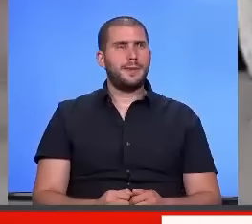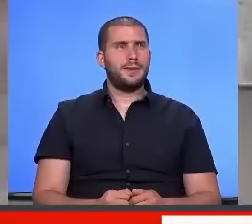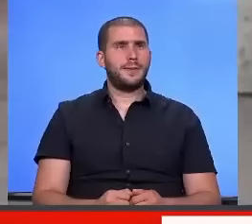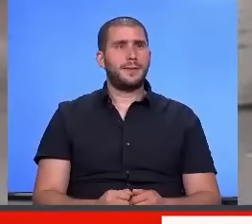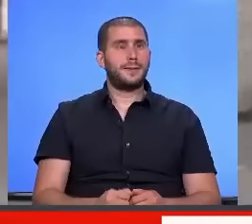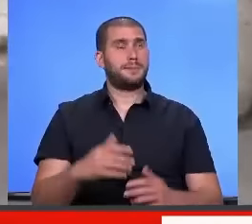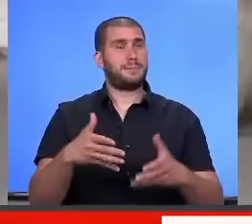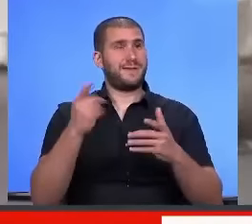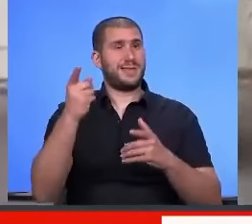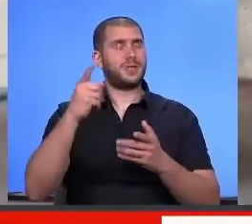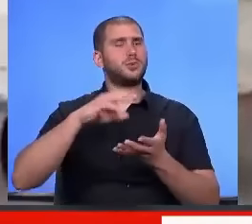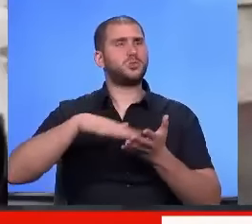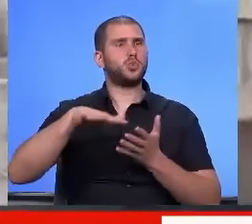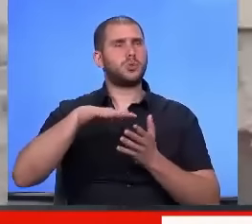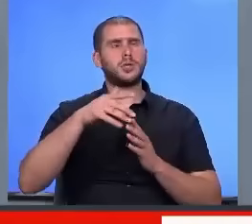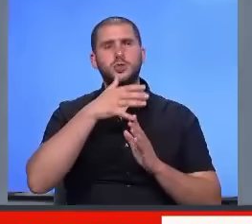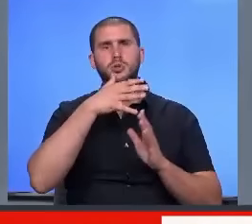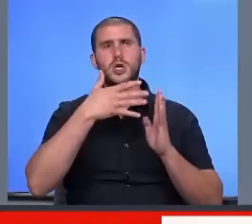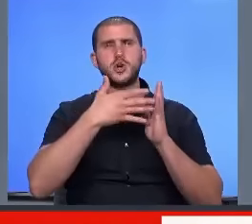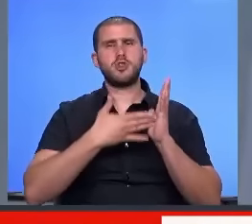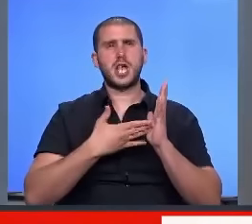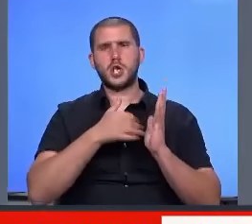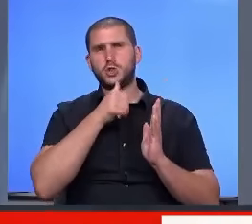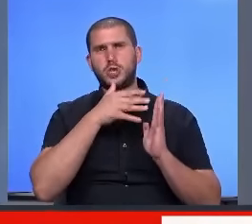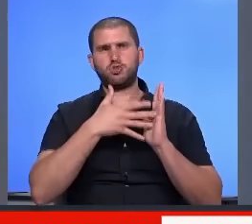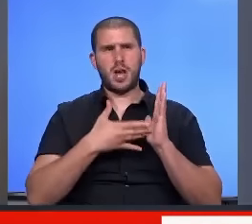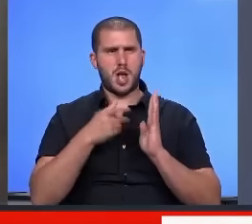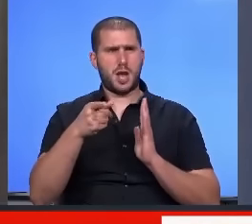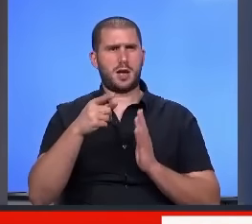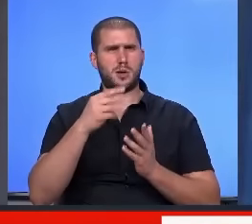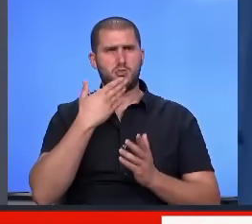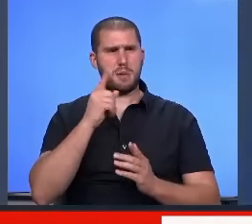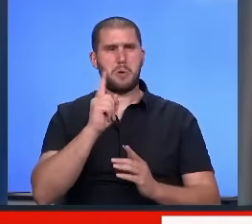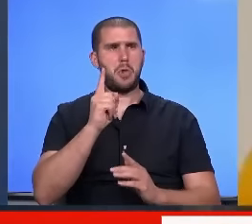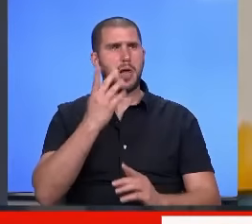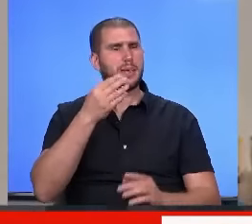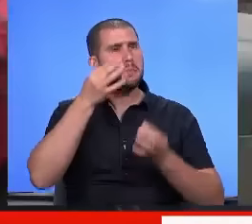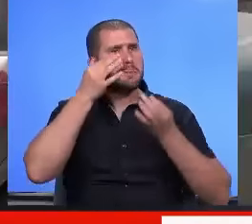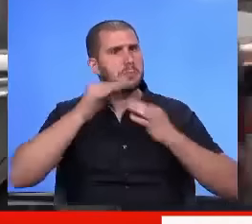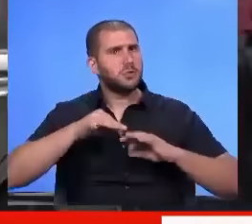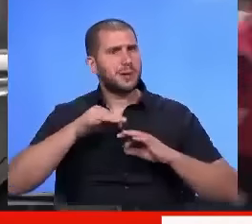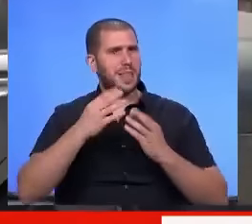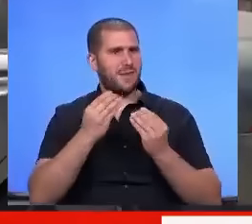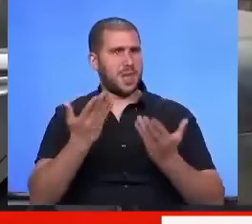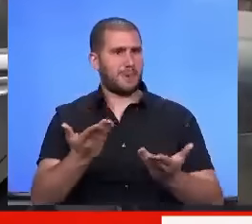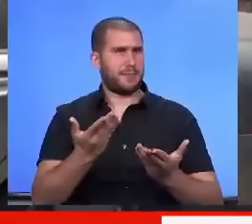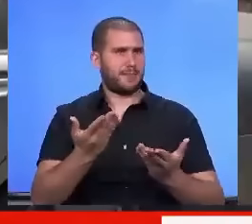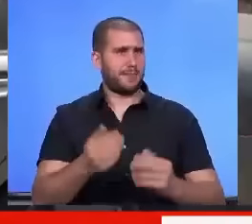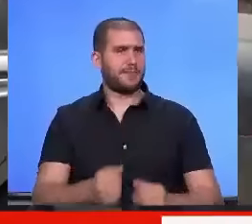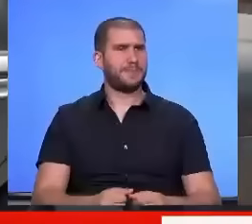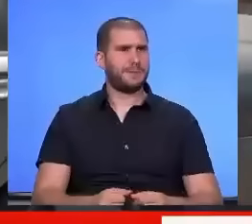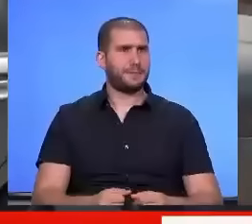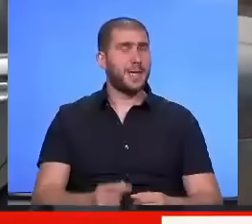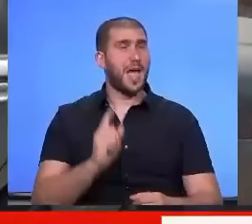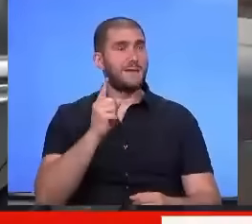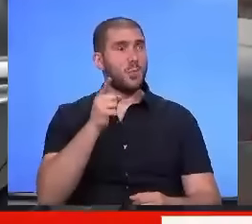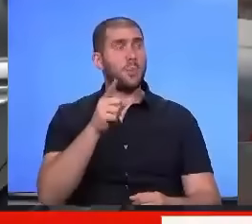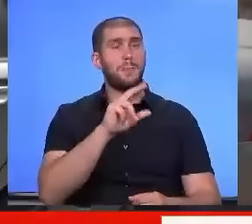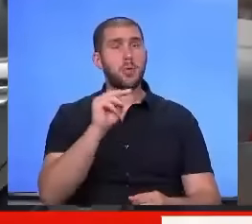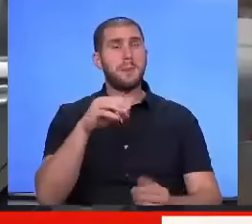למבנה הזה בלב שכונת שייח' ג'ראח בבירה, כנראה לא הייתם מקדישים תשומת לב מיוחדת. אבל הוא,